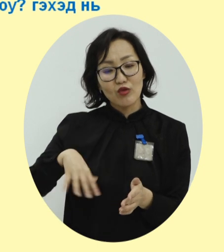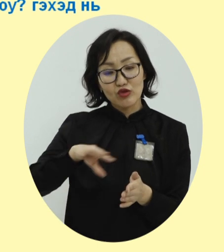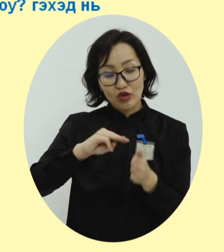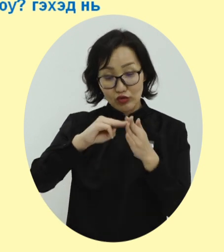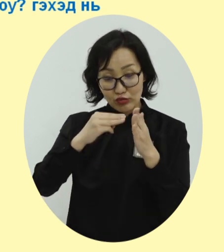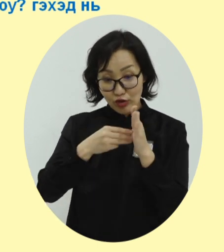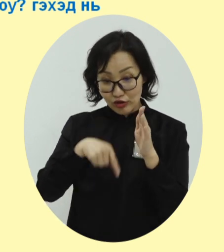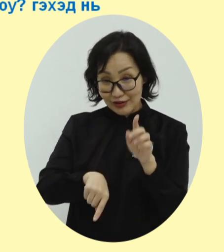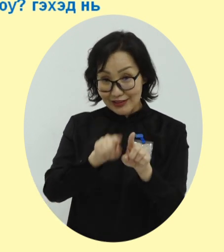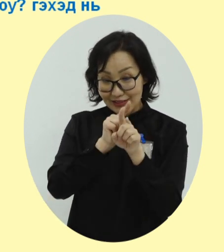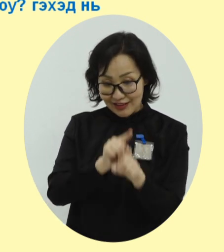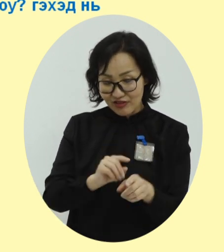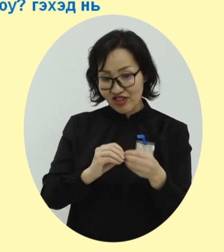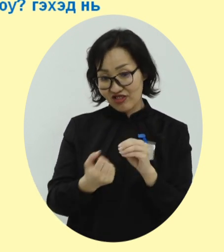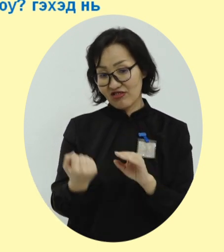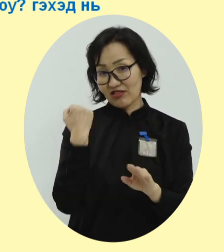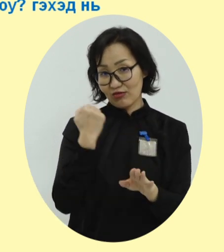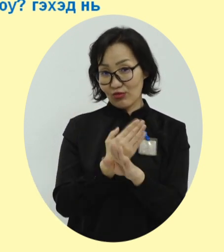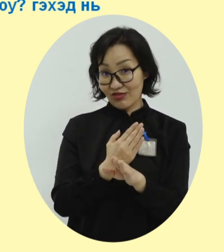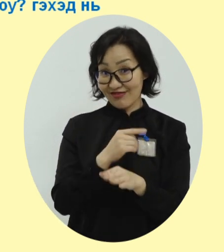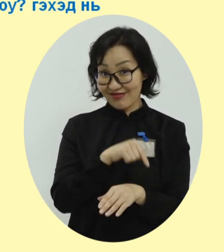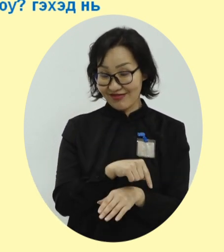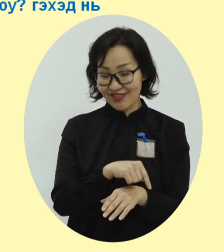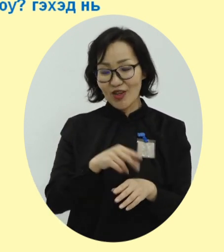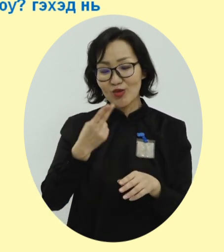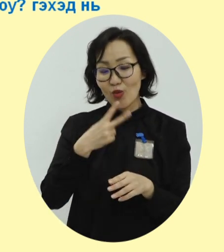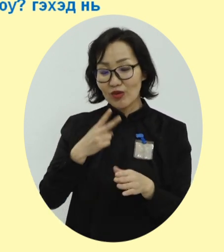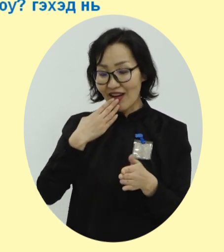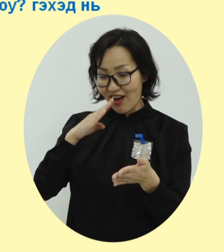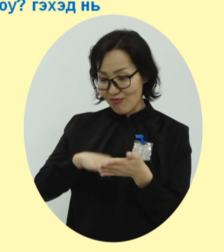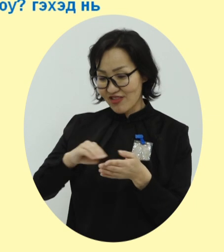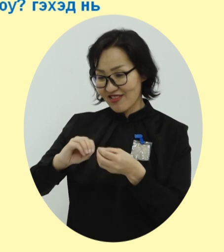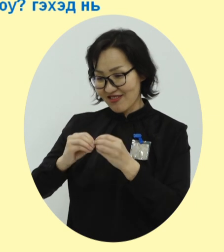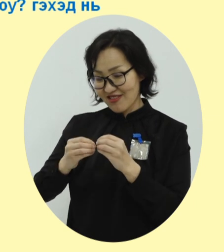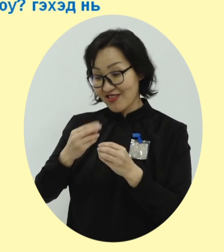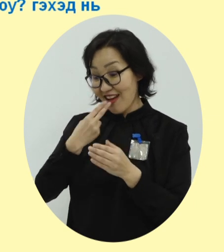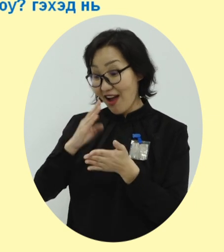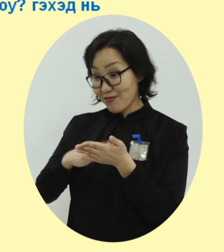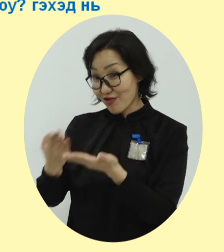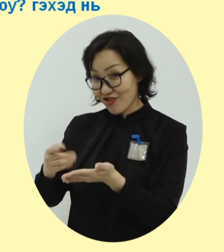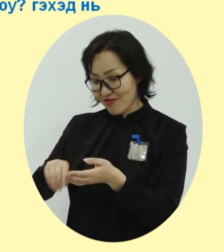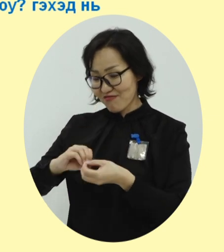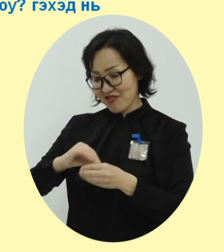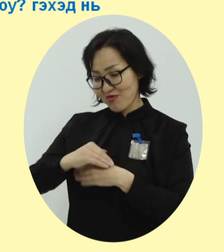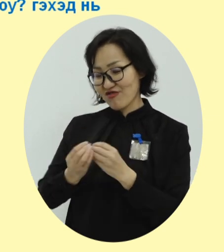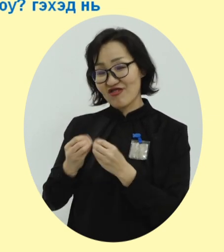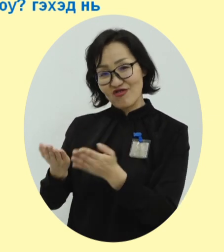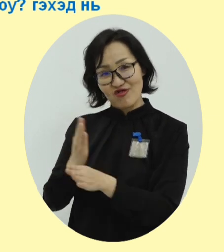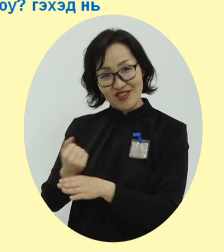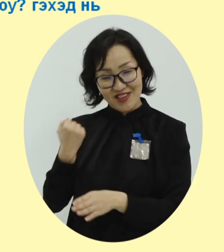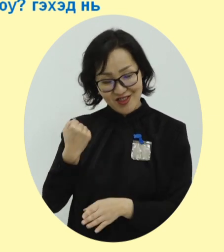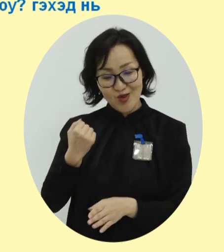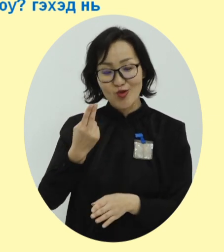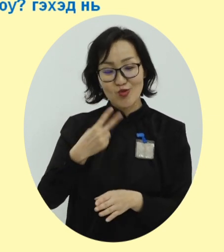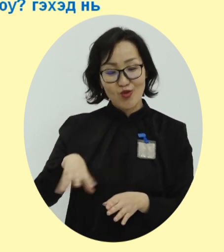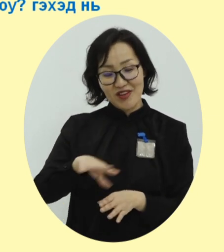Бүгдийг төлөвлөгөөний дагуу хийж чадсан. Бас дүүдээ амласнаач биелүүлч гисэн. Дүү маань хичнээн